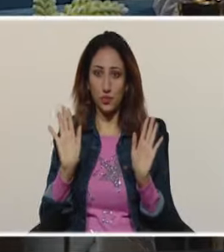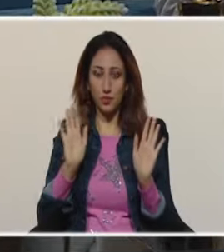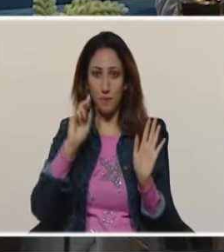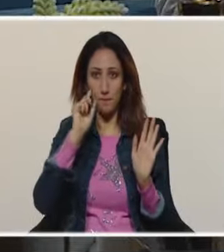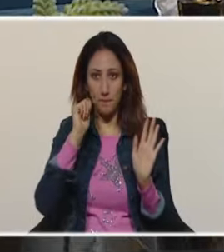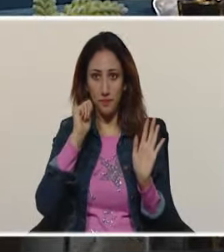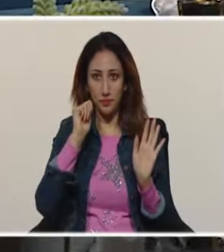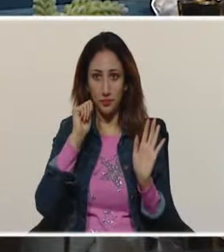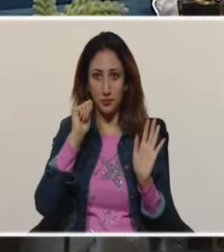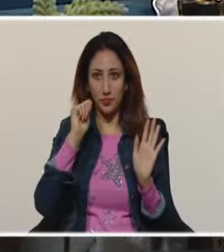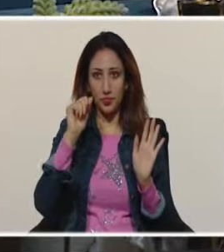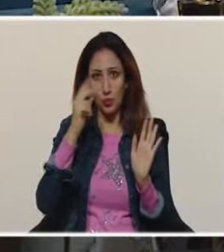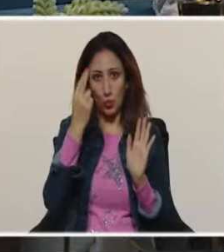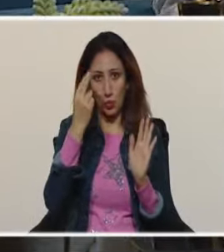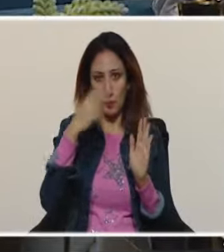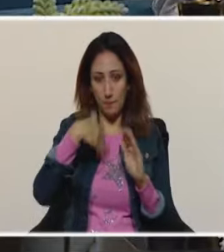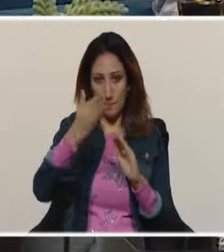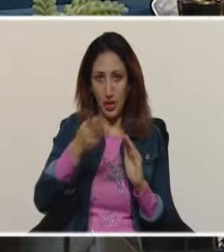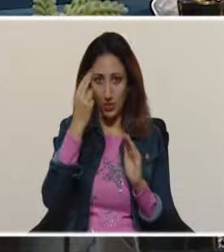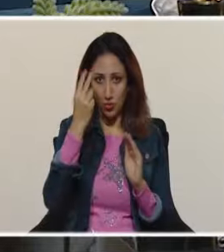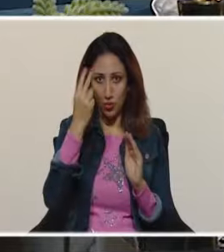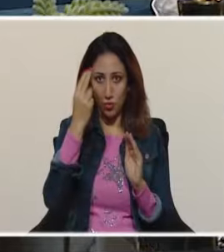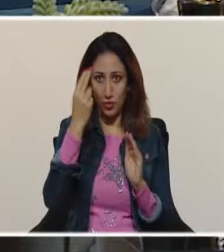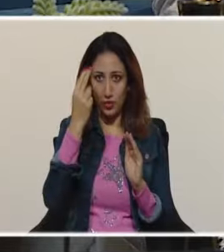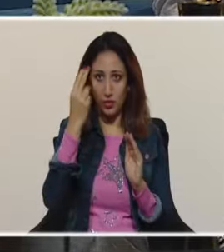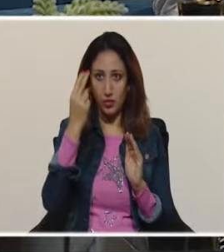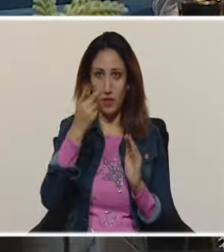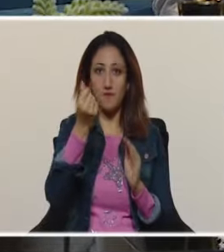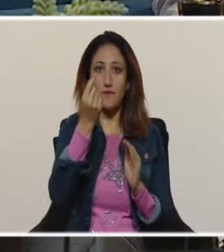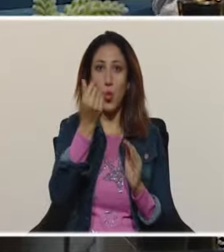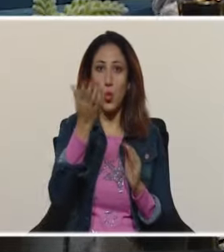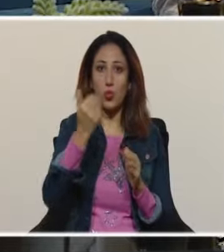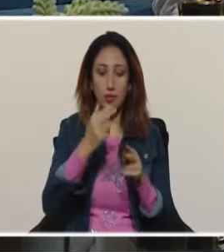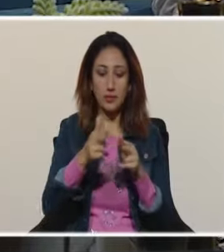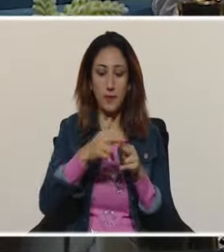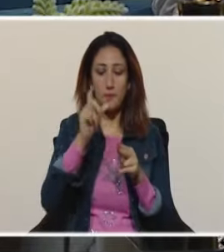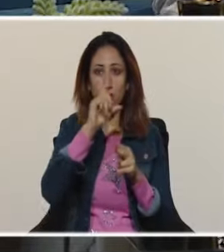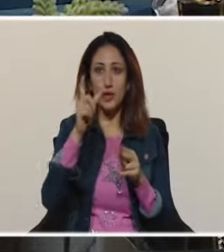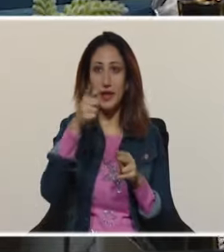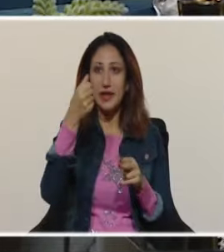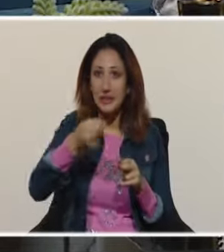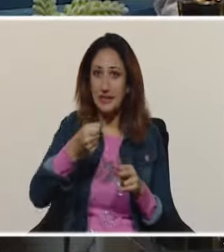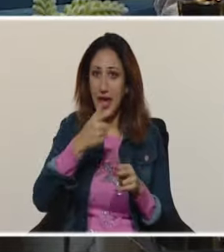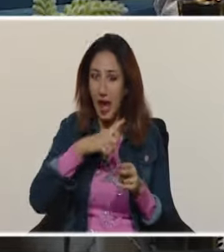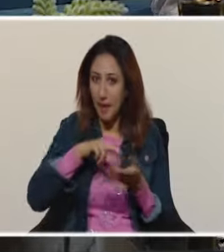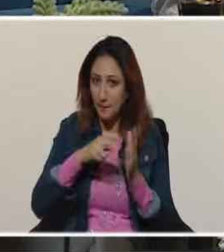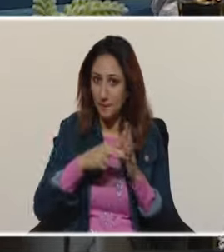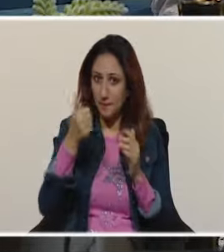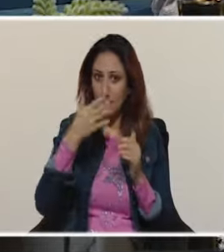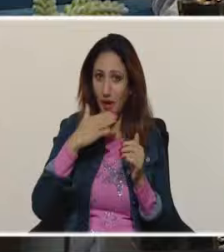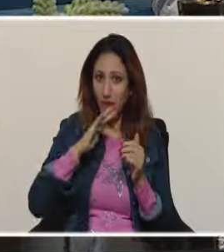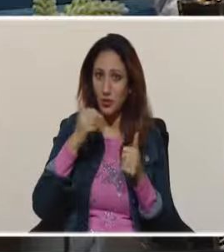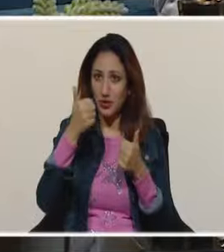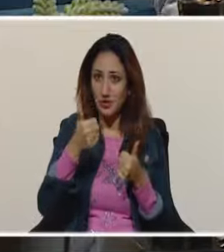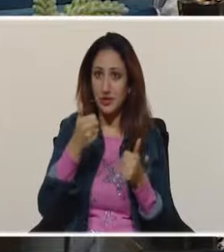فجيت بعدها بيومين جه ياخد منها الايجار، فازيك يا نجله عامله ايه؟ ازيك يا عمو عامل ايه؟ اخبارك ايه؟ ازيك يا عمو